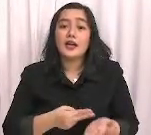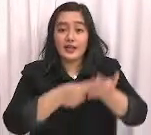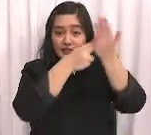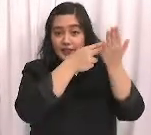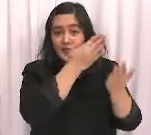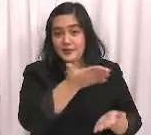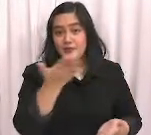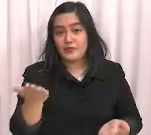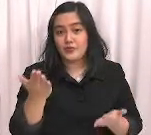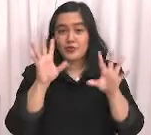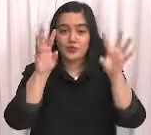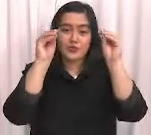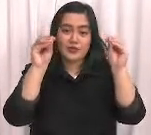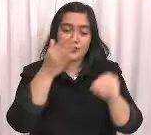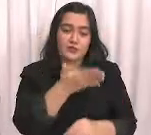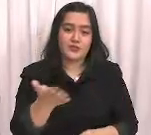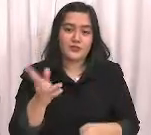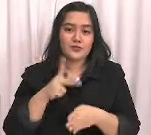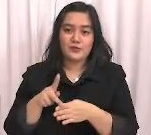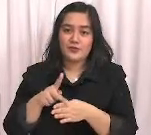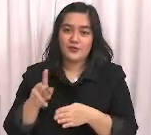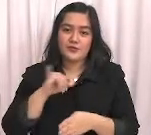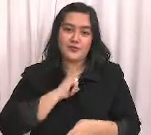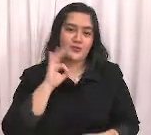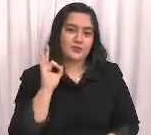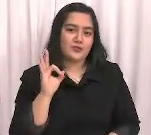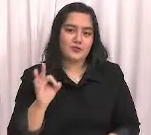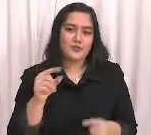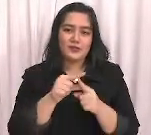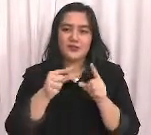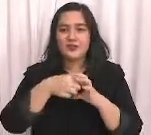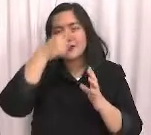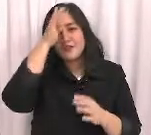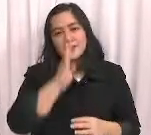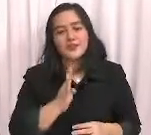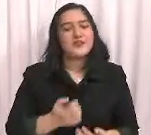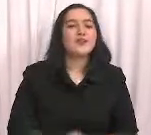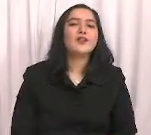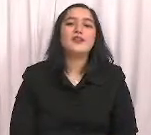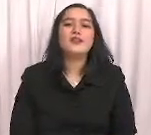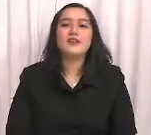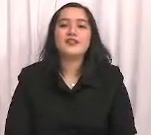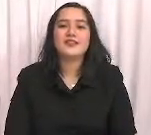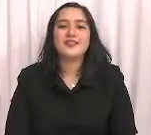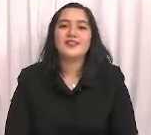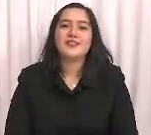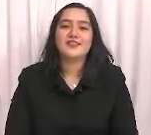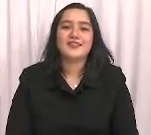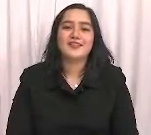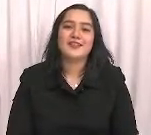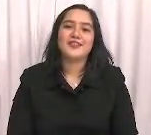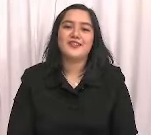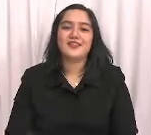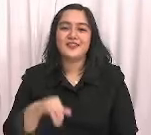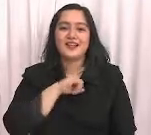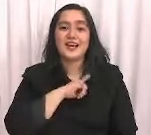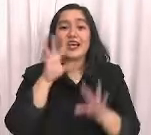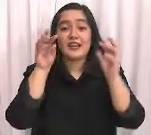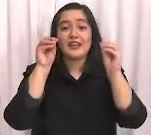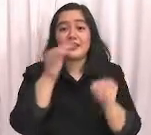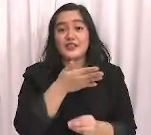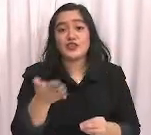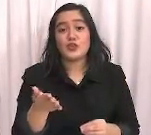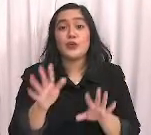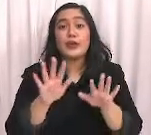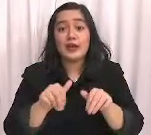bilang pastor, inihayag ko yung salita ng Diyos, ginagawa kong practical sa pamumuhay natin ngayon na